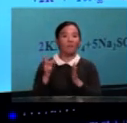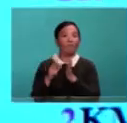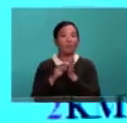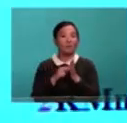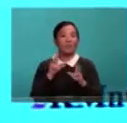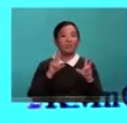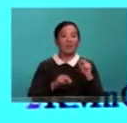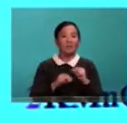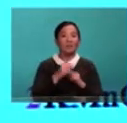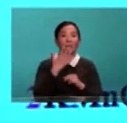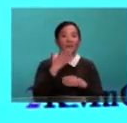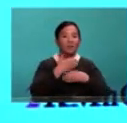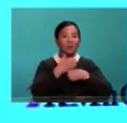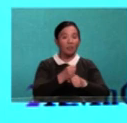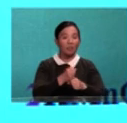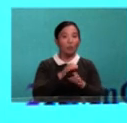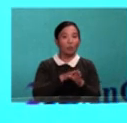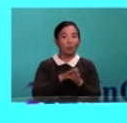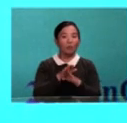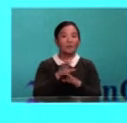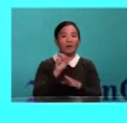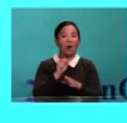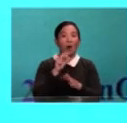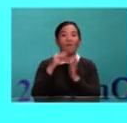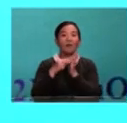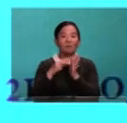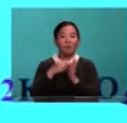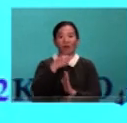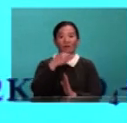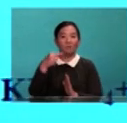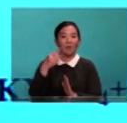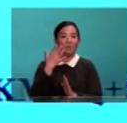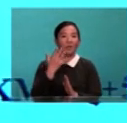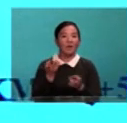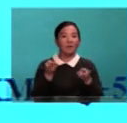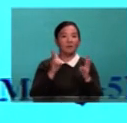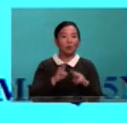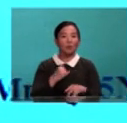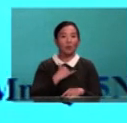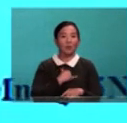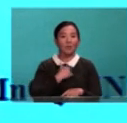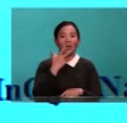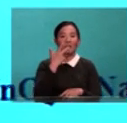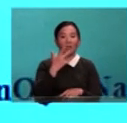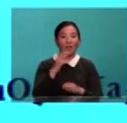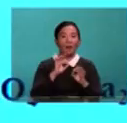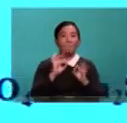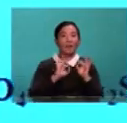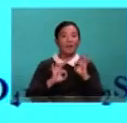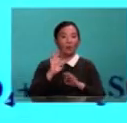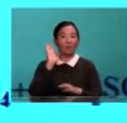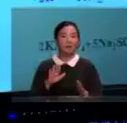Значит, 5 у нас сокращается полностью, а от 8 мы отнимаем 5, и остается у нас 3 молекулы